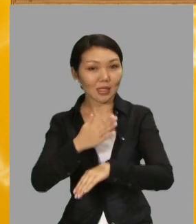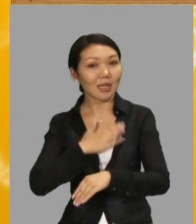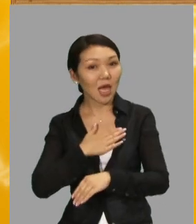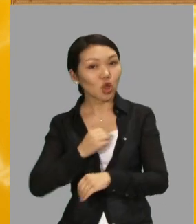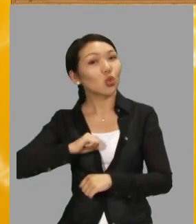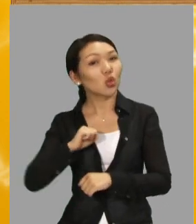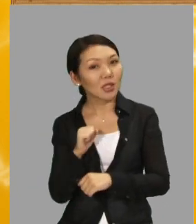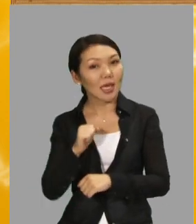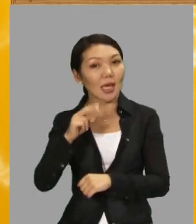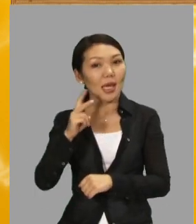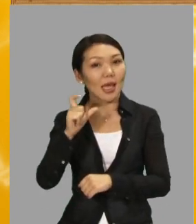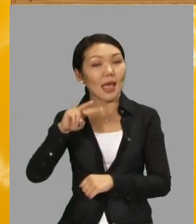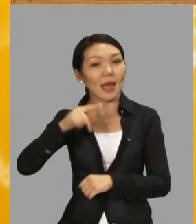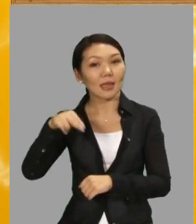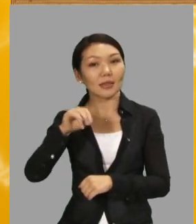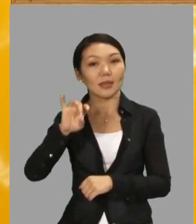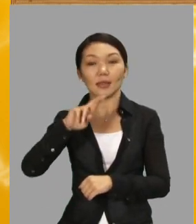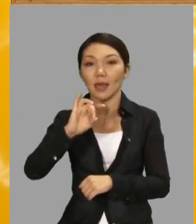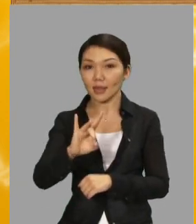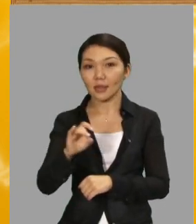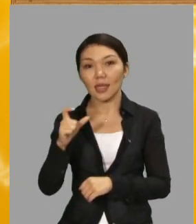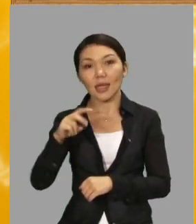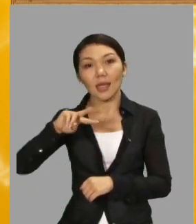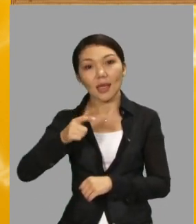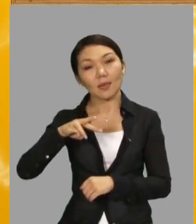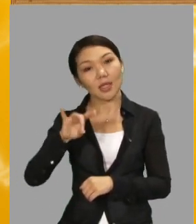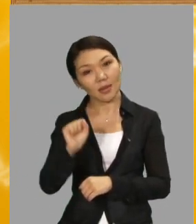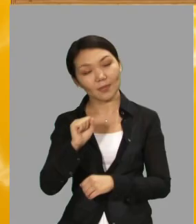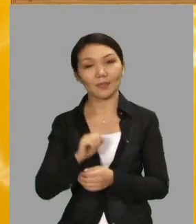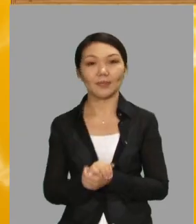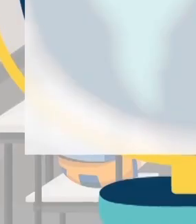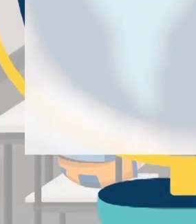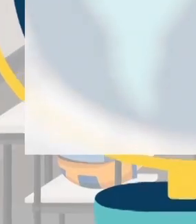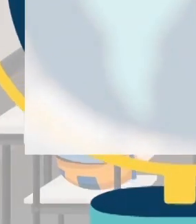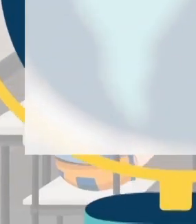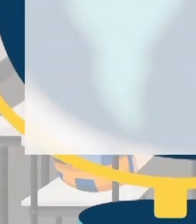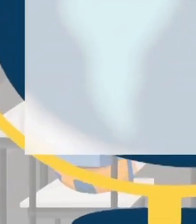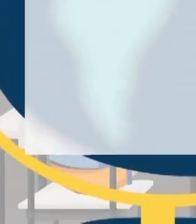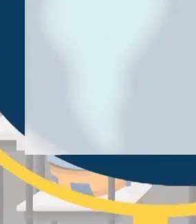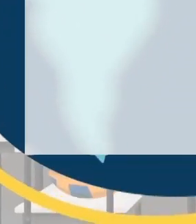друзья Ильдиар и Эльмира.